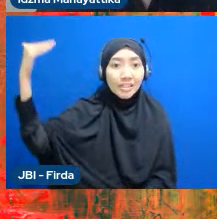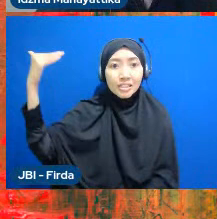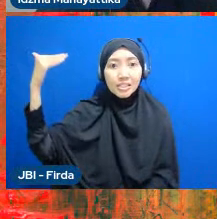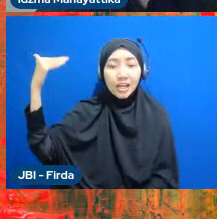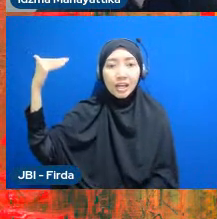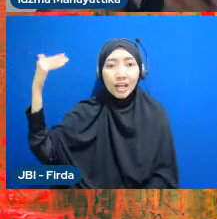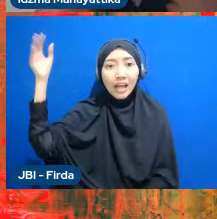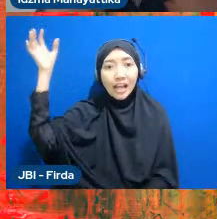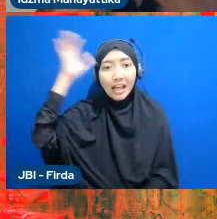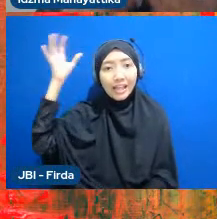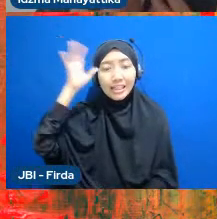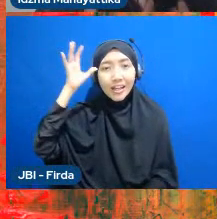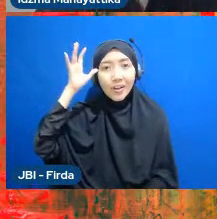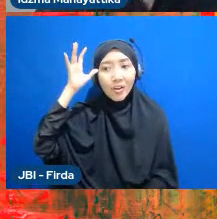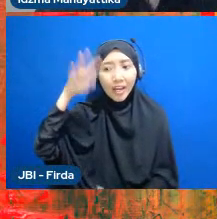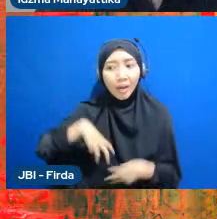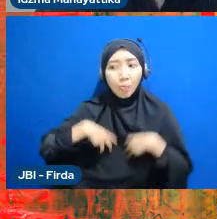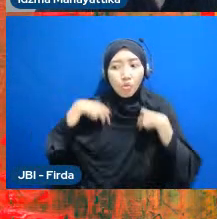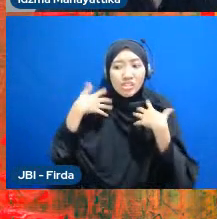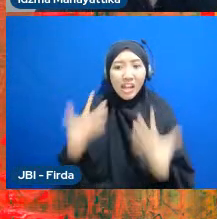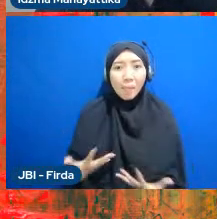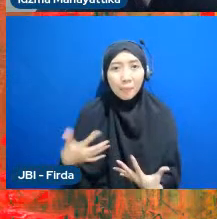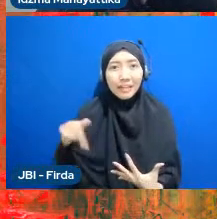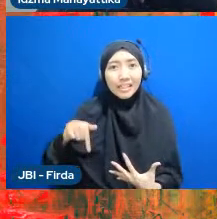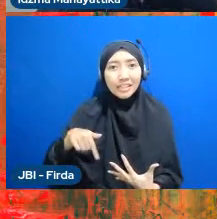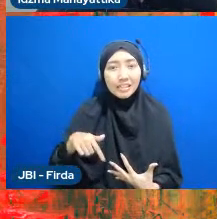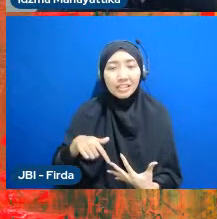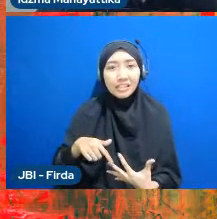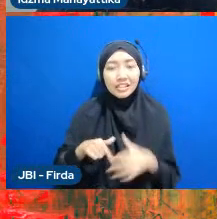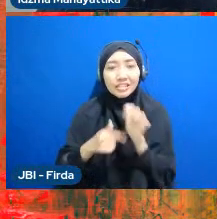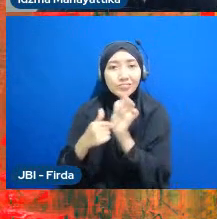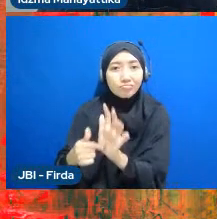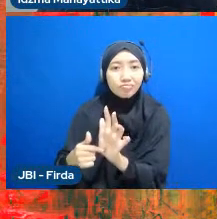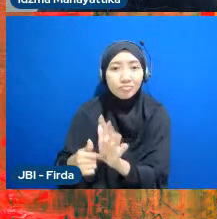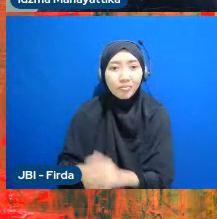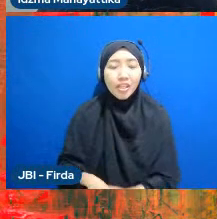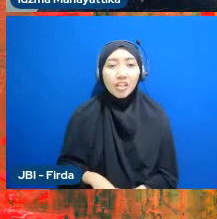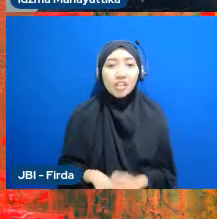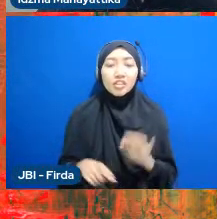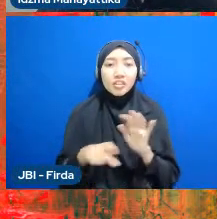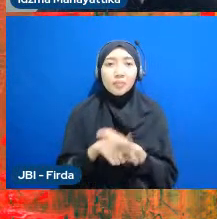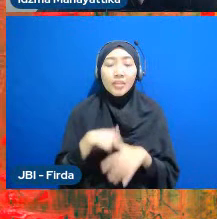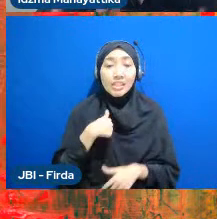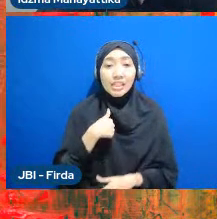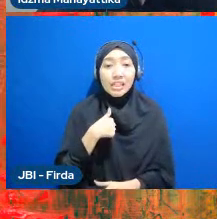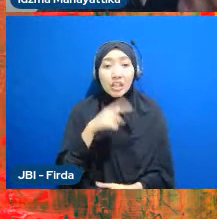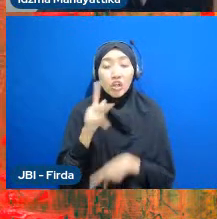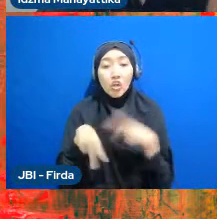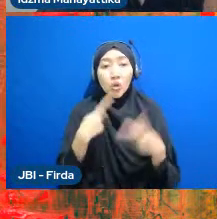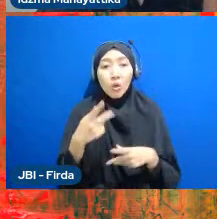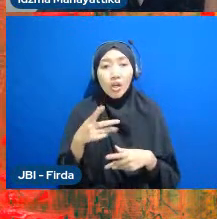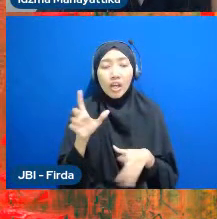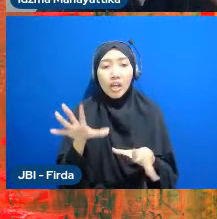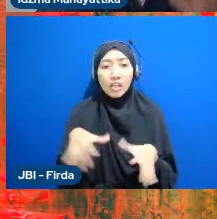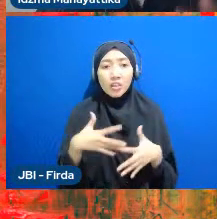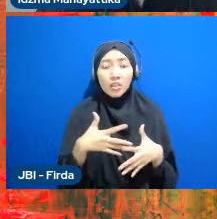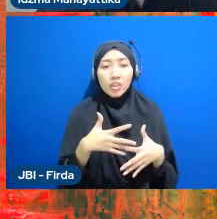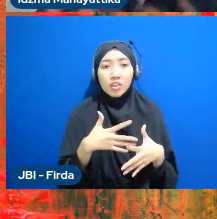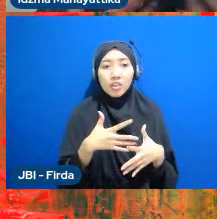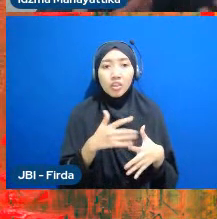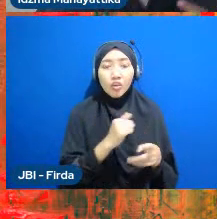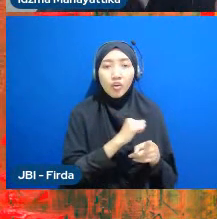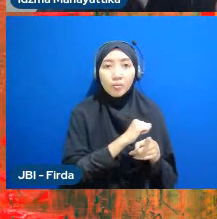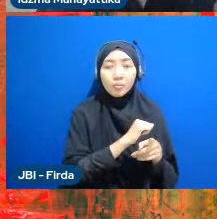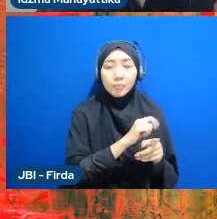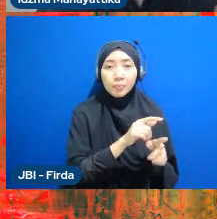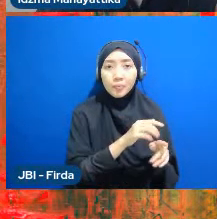belum tahu ini emosinya apa namanya gitu. Saya tuh kalau ada coaching gitu ya, atau konseling, kalau ada